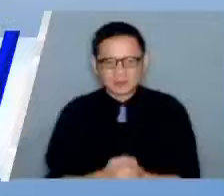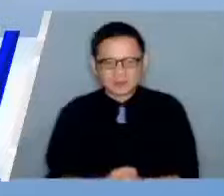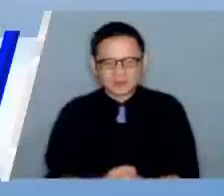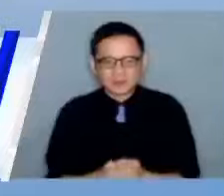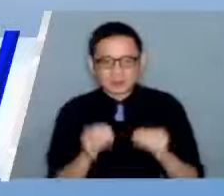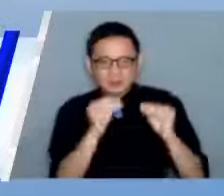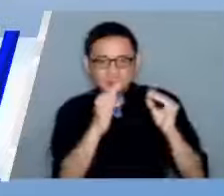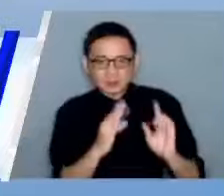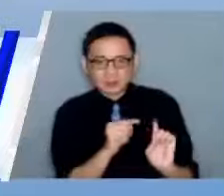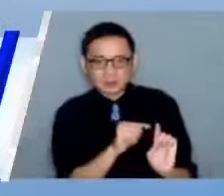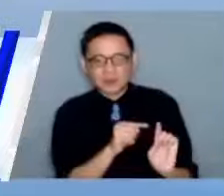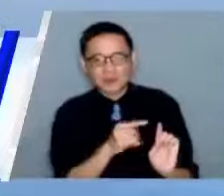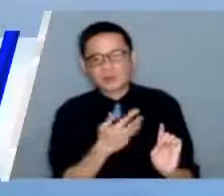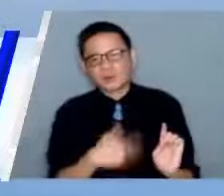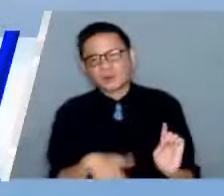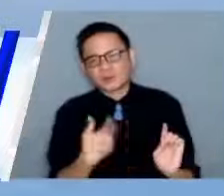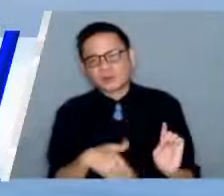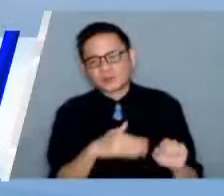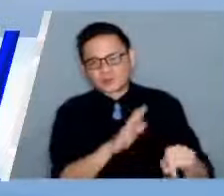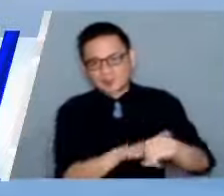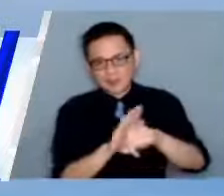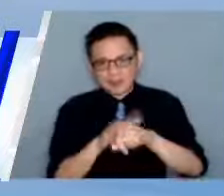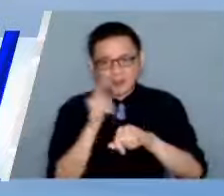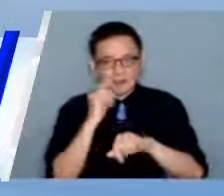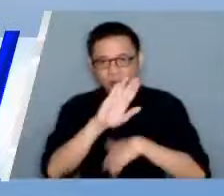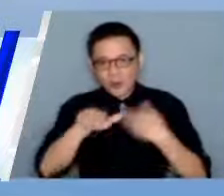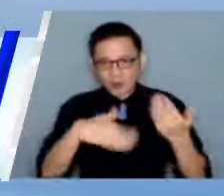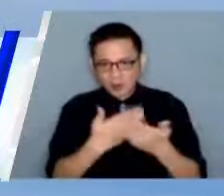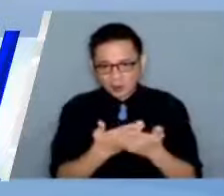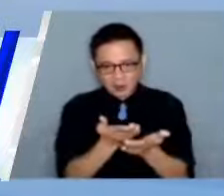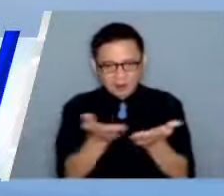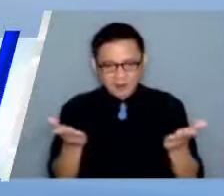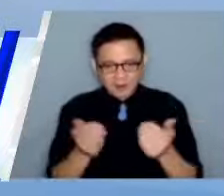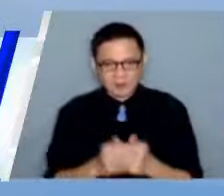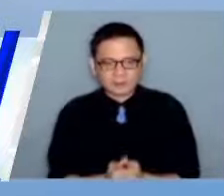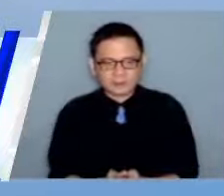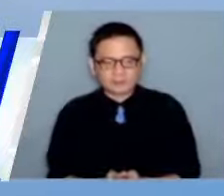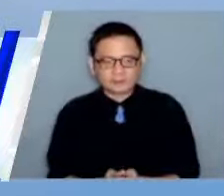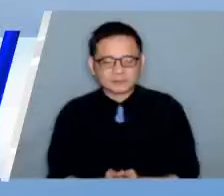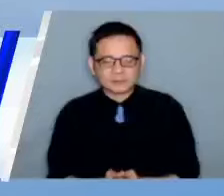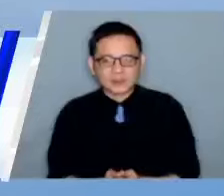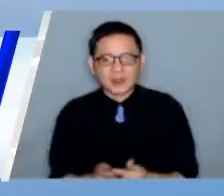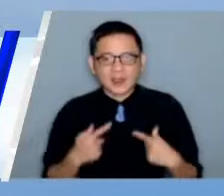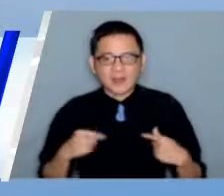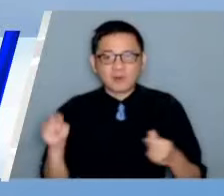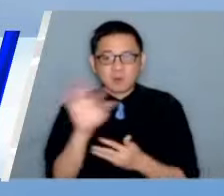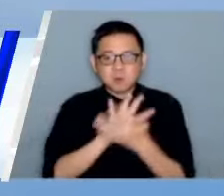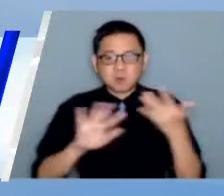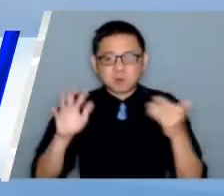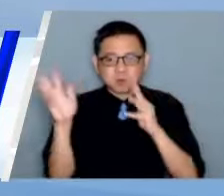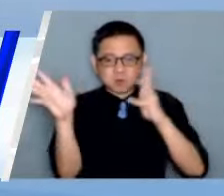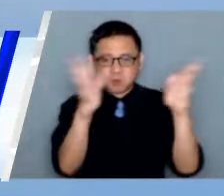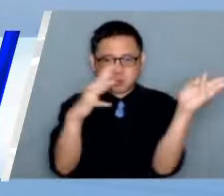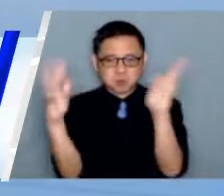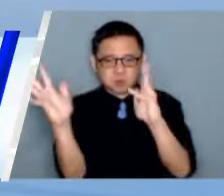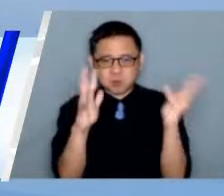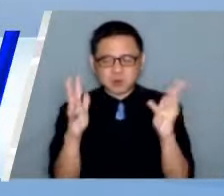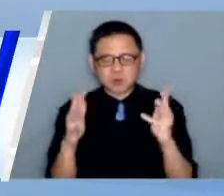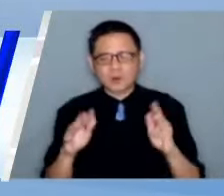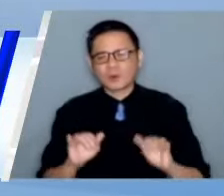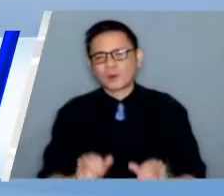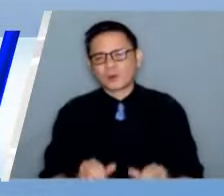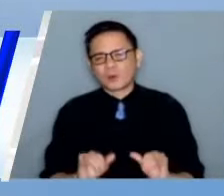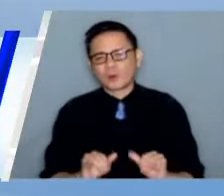may paalala sa lahat ng moviegoers. May bagyo talaga ngayon at marami talagang nasalanta talaga na kung sana